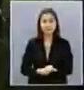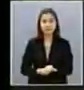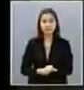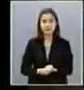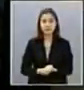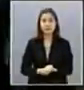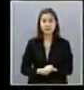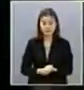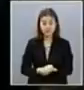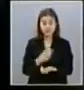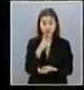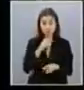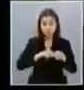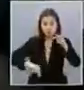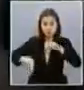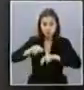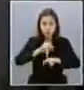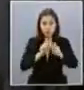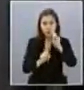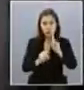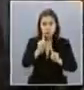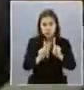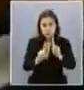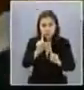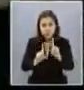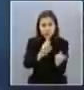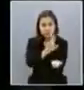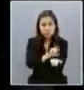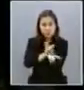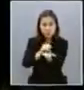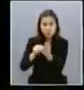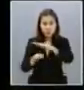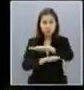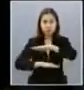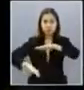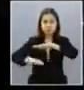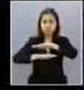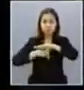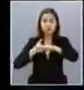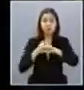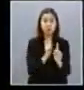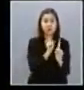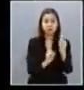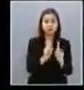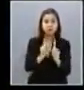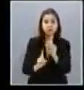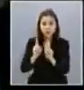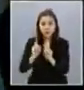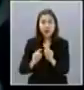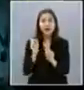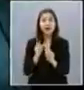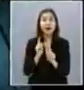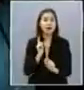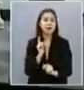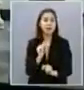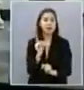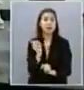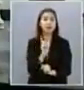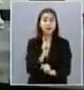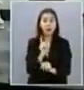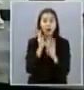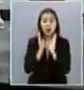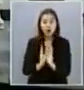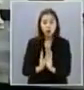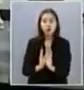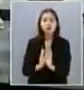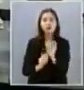การลงพื้นที่สำรวจประเมินคัดกรองเพื่อแก้ปัญหาเฉพาะรายคือภารกิจหลักของกองอำนวยการแก้ไขปัญหาคนไร้ที่พึ่งเพื่อสร้างเป้